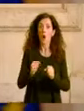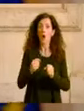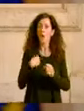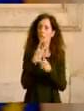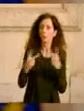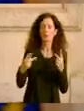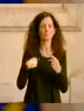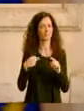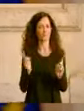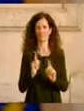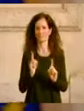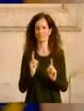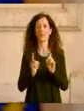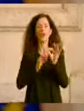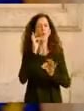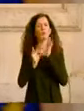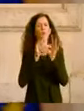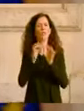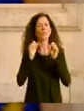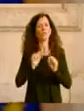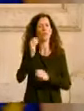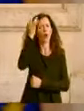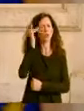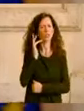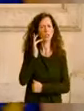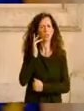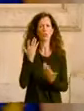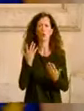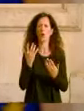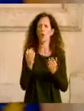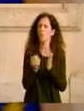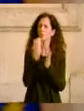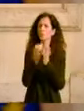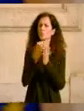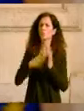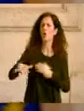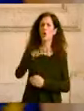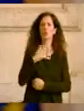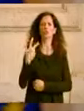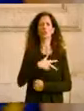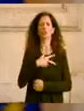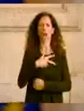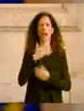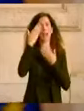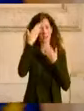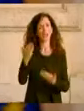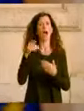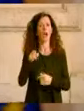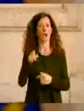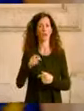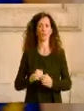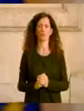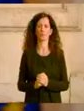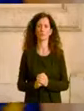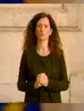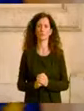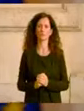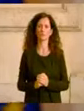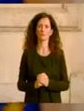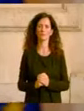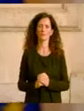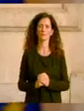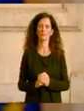un tessuto produttivo, sociale, fortemente danneggiato. Adesso vi illustro